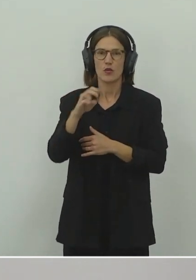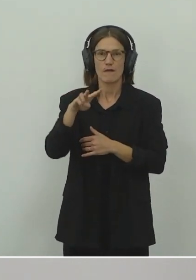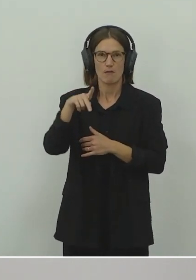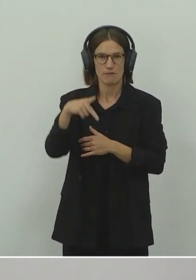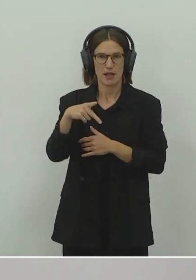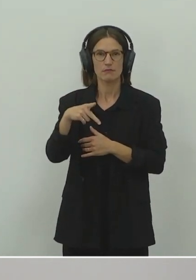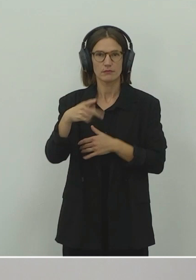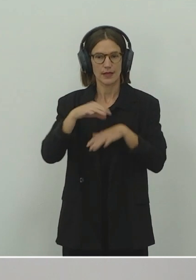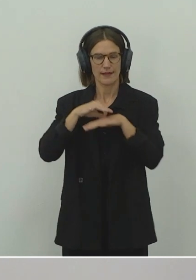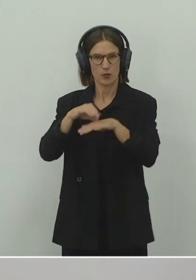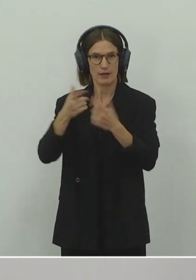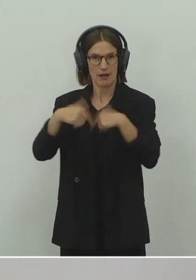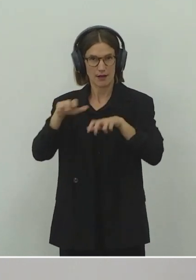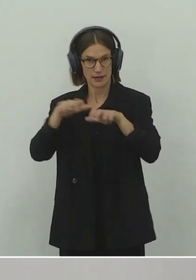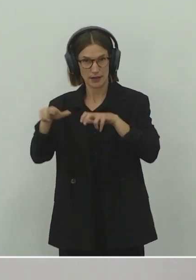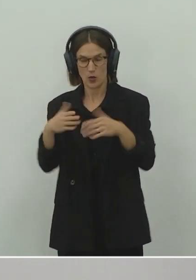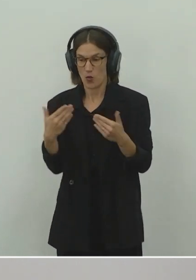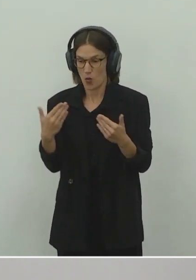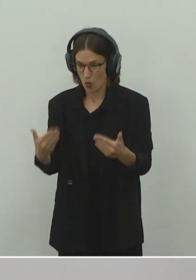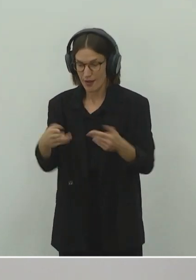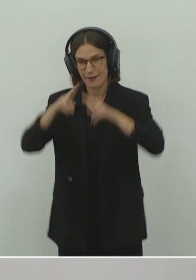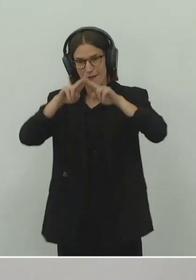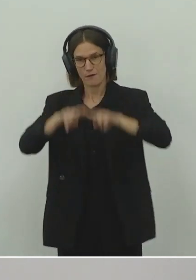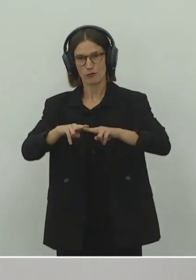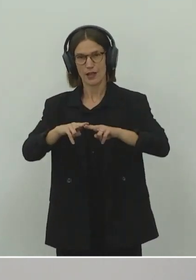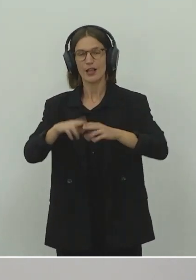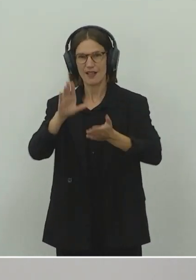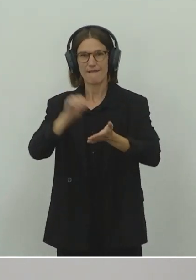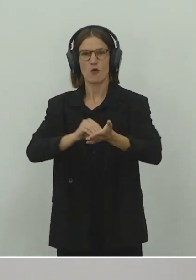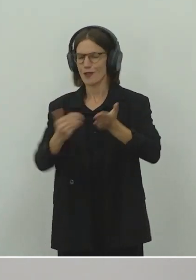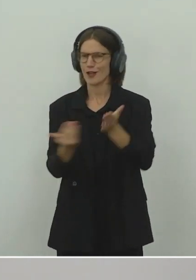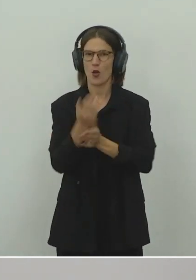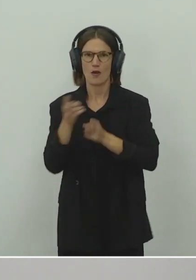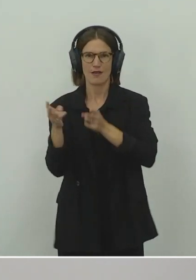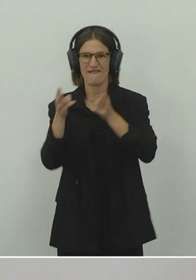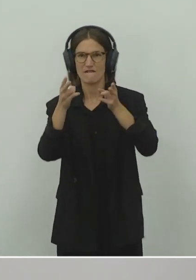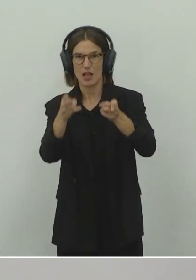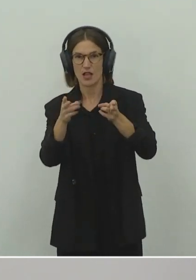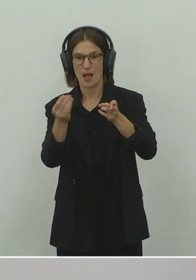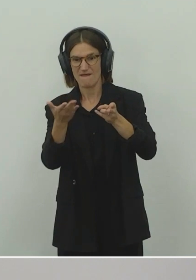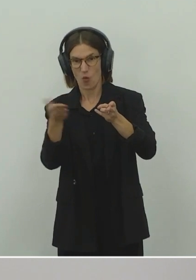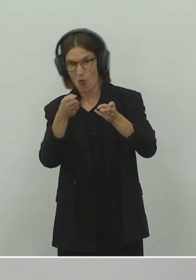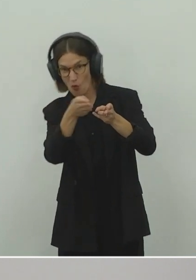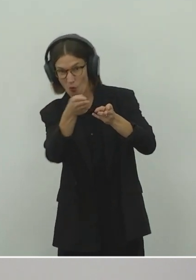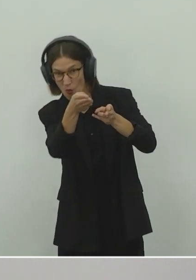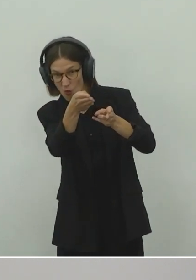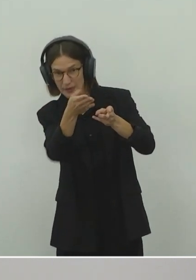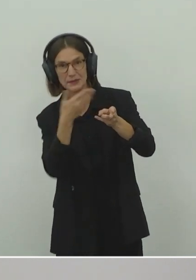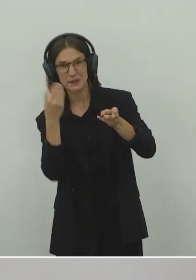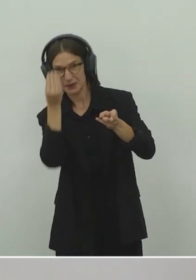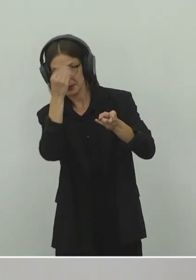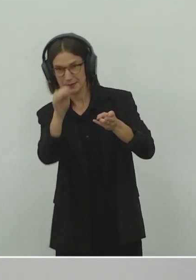die heute neue Wege beim Wohnen verspricht, ohne genau zu sagen, welche und wohin. Und Wege gibt es viele. Es